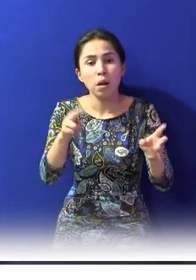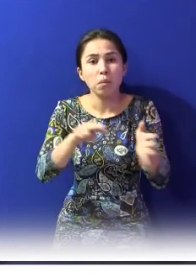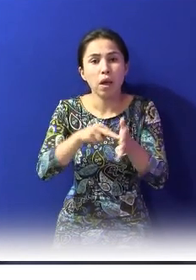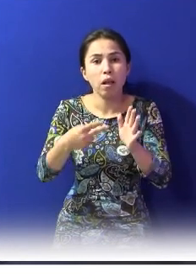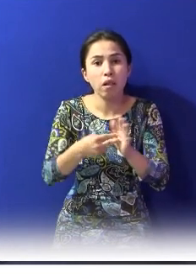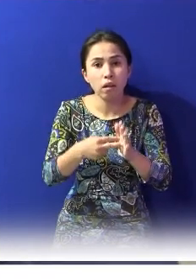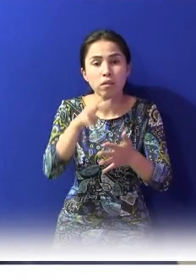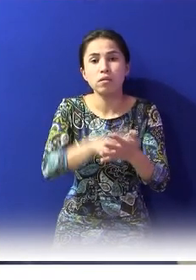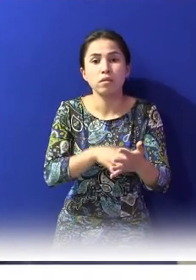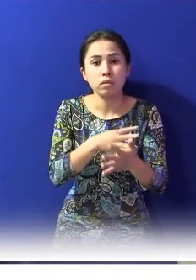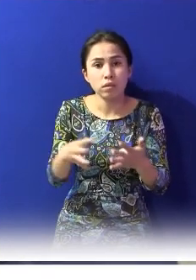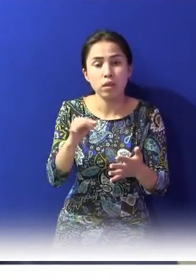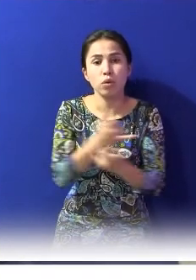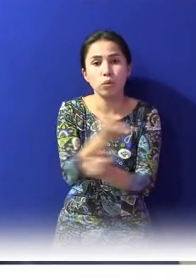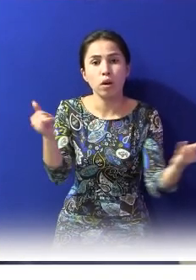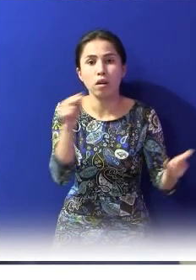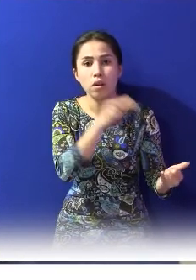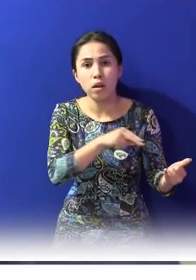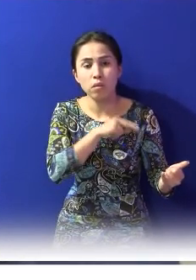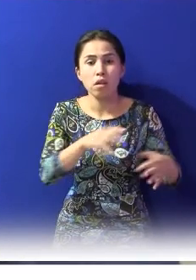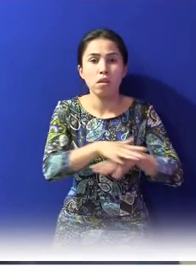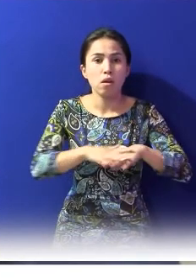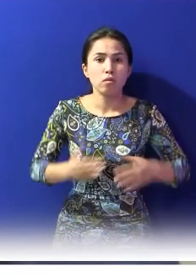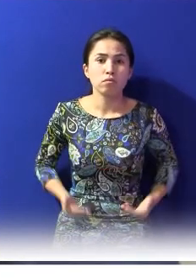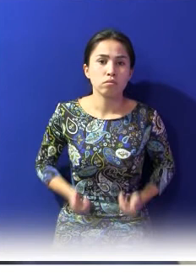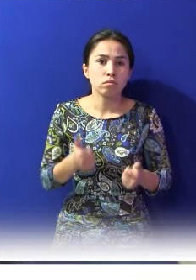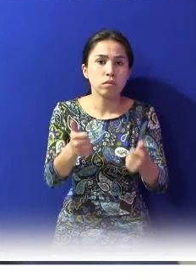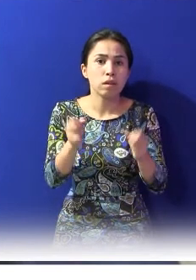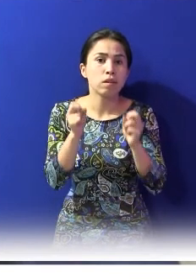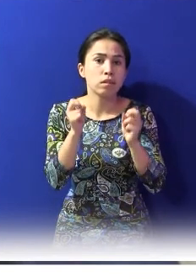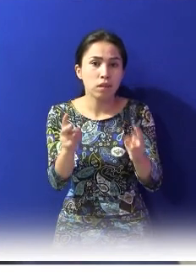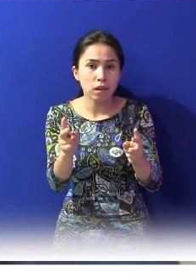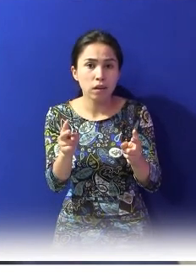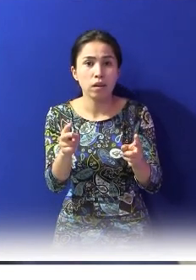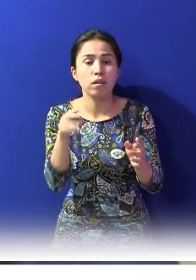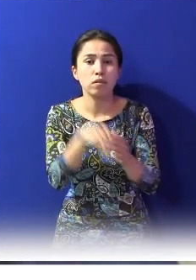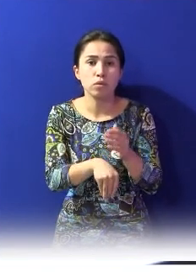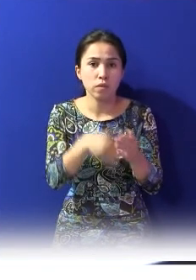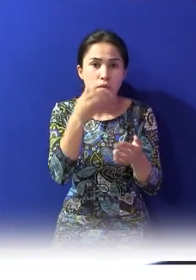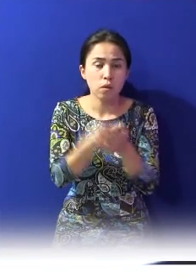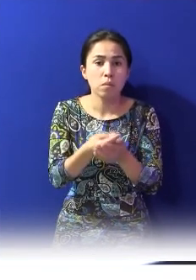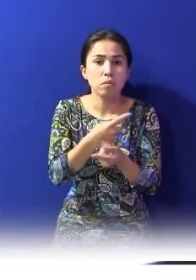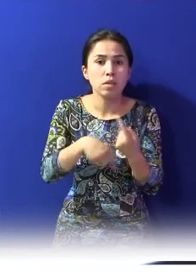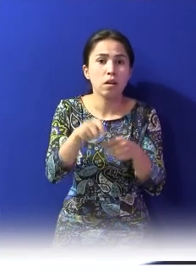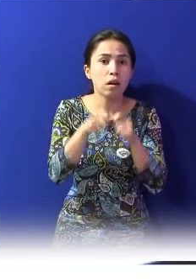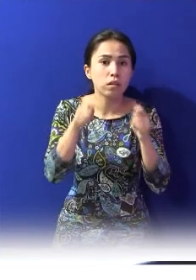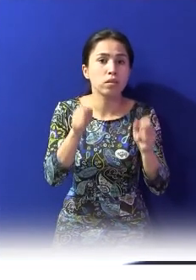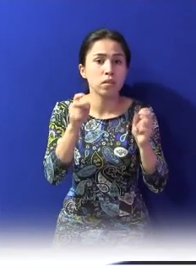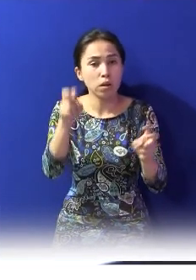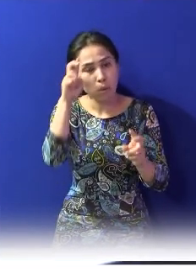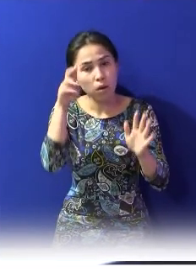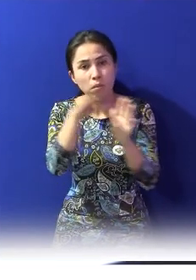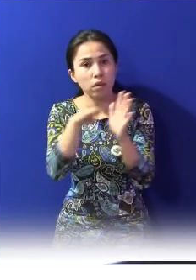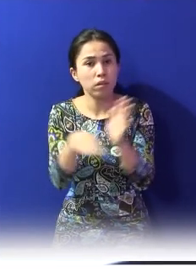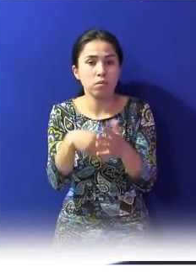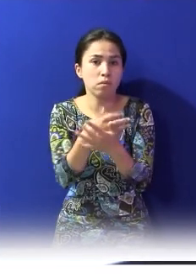асыру, сараптау және бағалауды қамтамасыз етеді. Қазіргі таңда осы қызметтерді алу үшін басқа қалаларға баруға тура келіп отыр. Облыс әкімі бұл